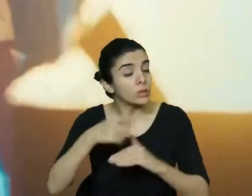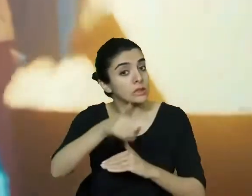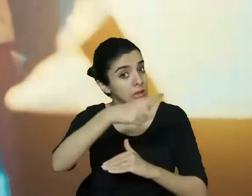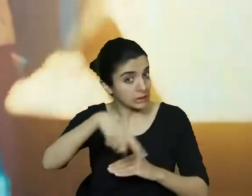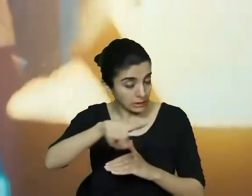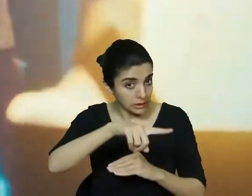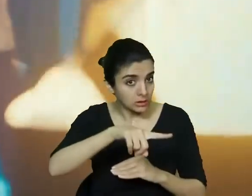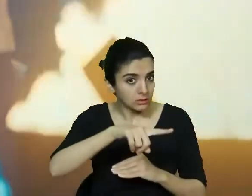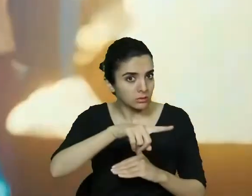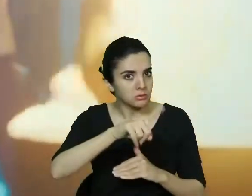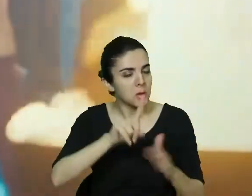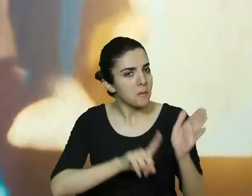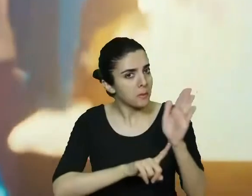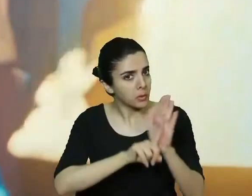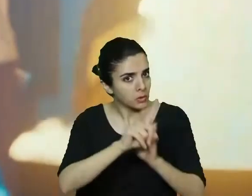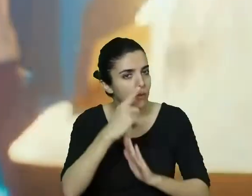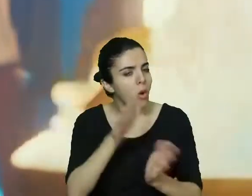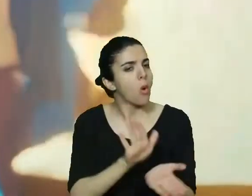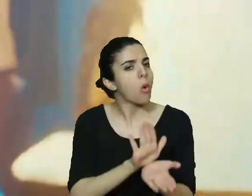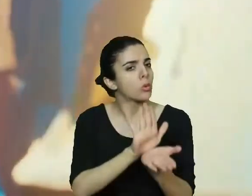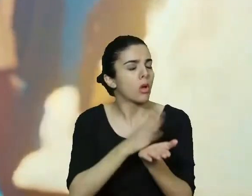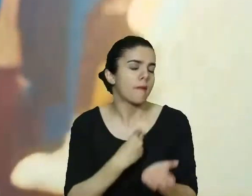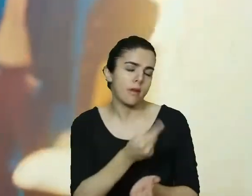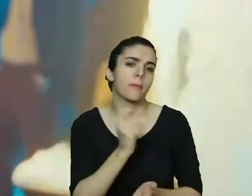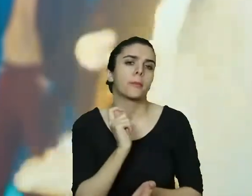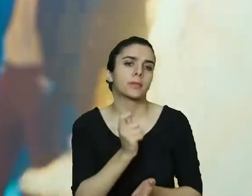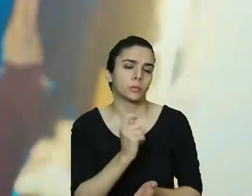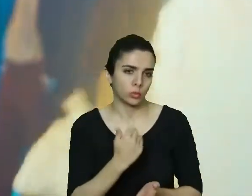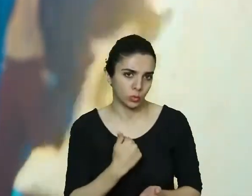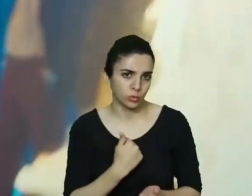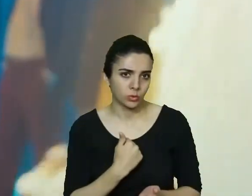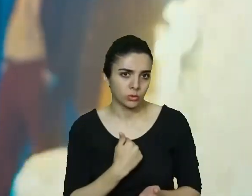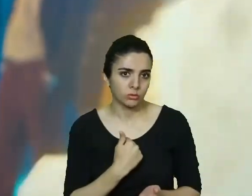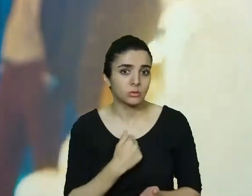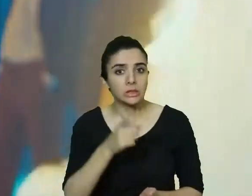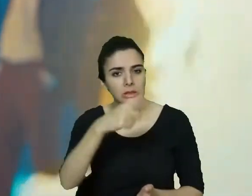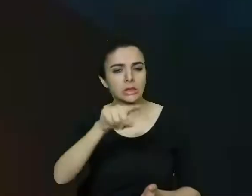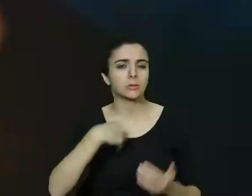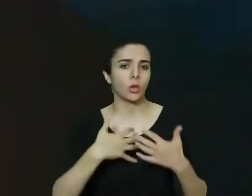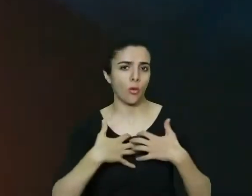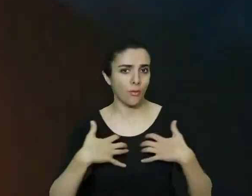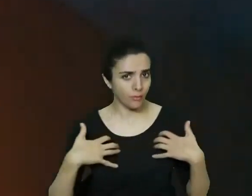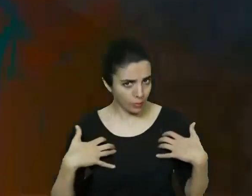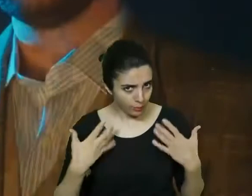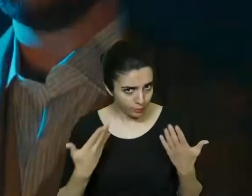sizi, başarınızı ödülsüz bırakmayacak. Size güveniyorum.